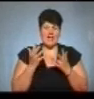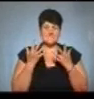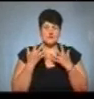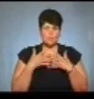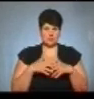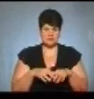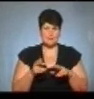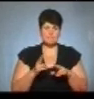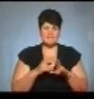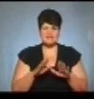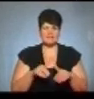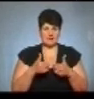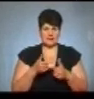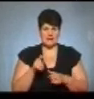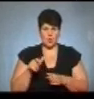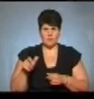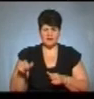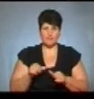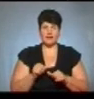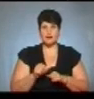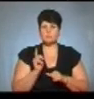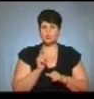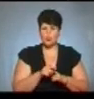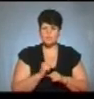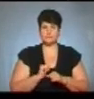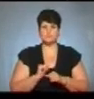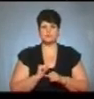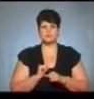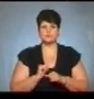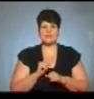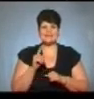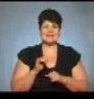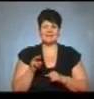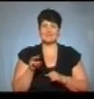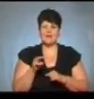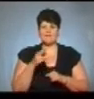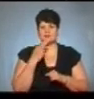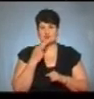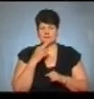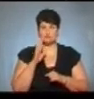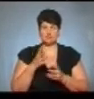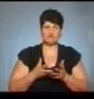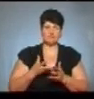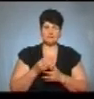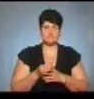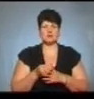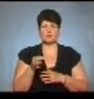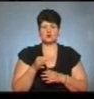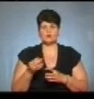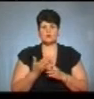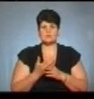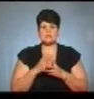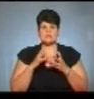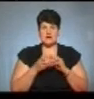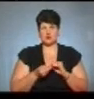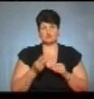автоматизовано, тобто без звернення громадян. Крім того, вже за травень, в червні буде виплачена монетизована субсидія на загальну